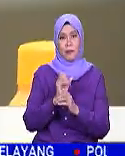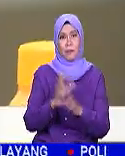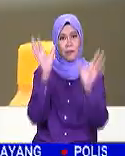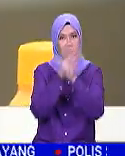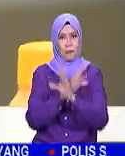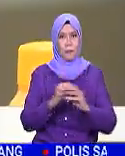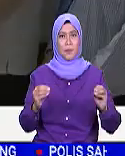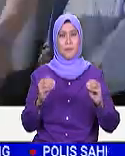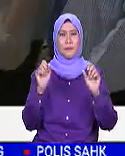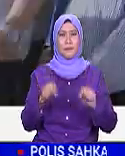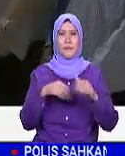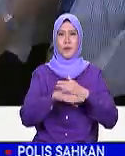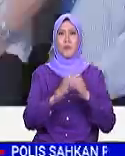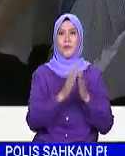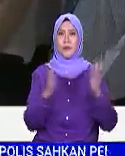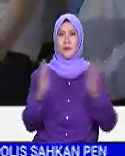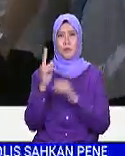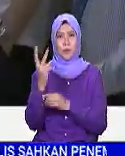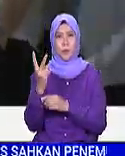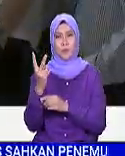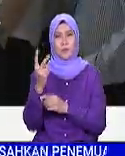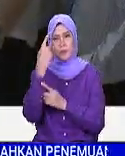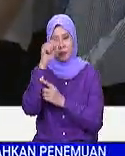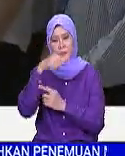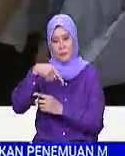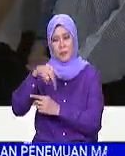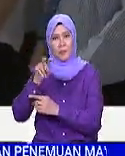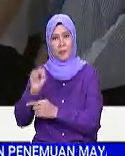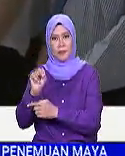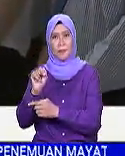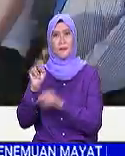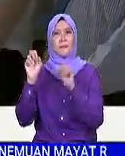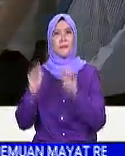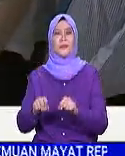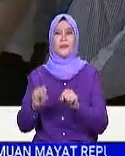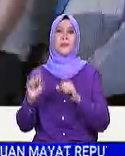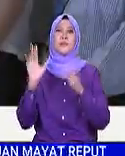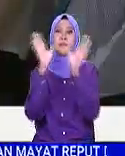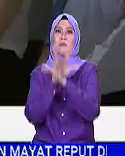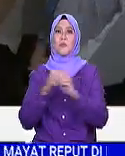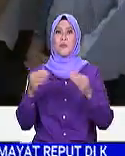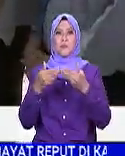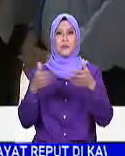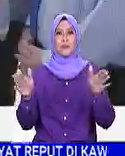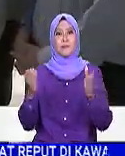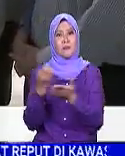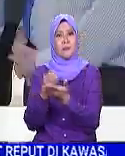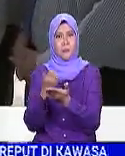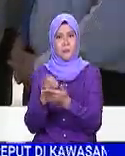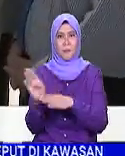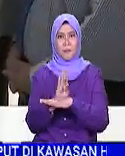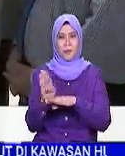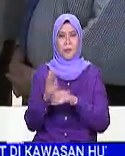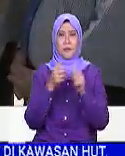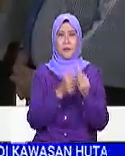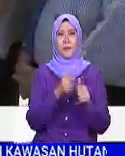Serawak dapat memasuki fasa 2 pelan pemulihan negara VPN yang membolehkan negeri ini membuka semula sektor ekonomi dibawa